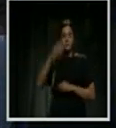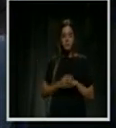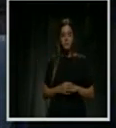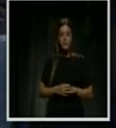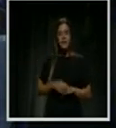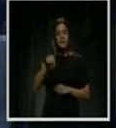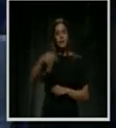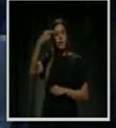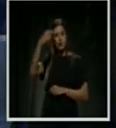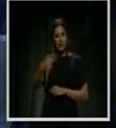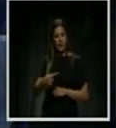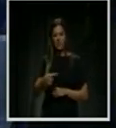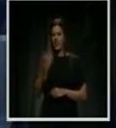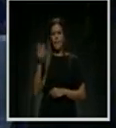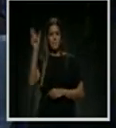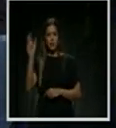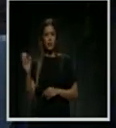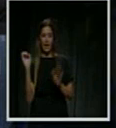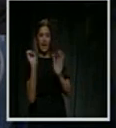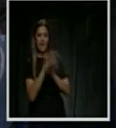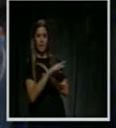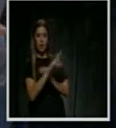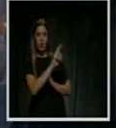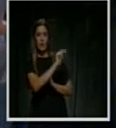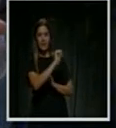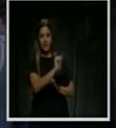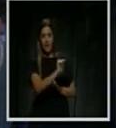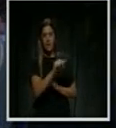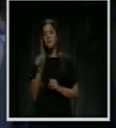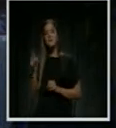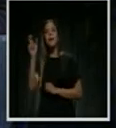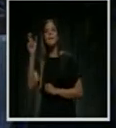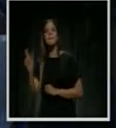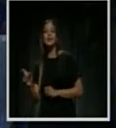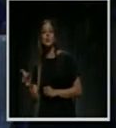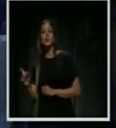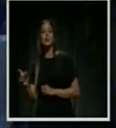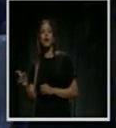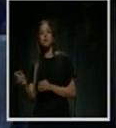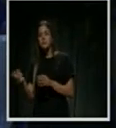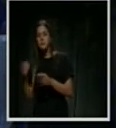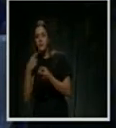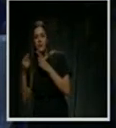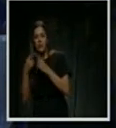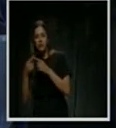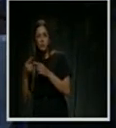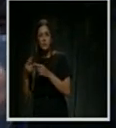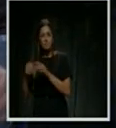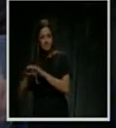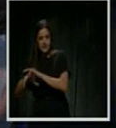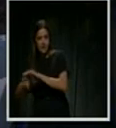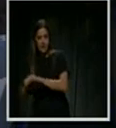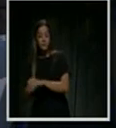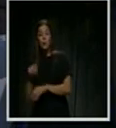kienar minn batlu din l-email wieħed milli kien fil-ftehim ta' dan il-frodi kollu. Allu